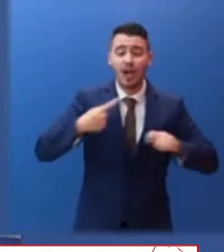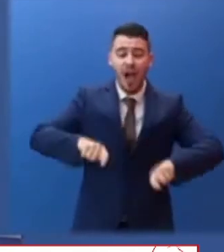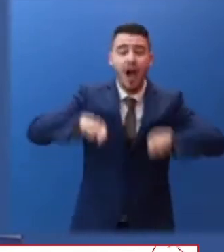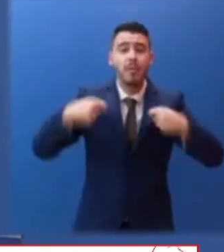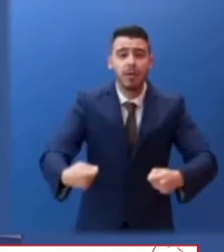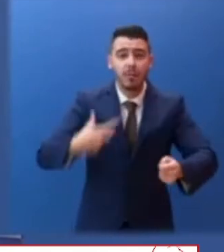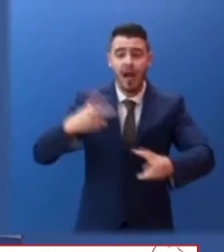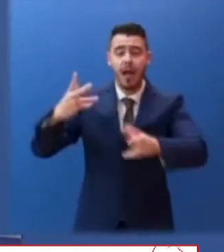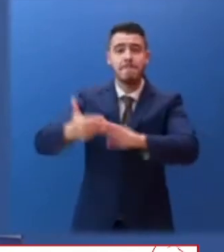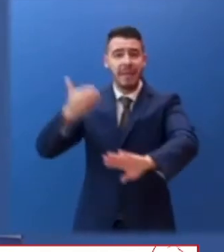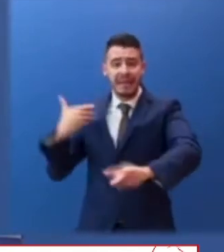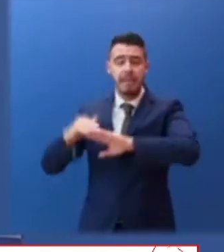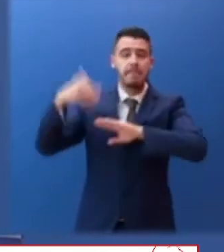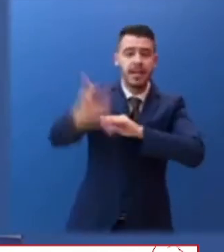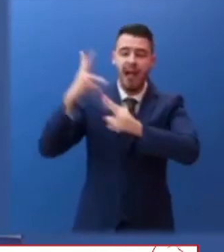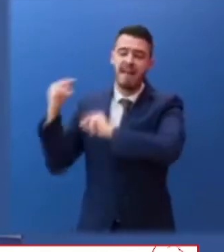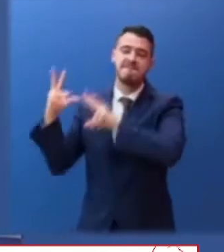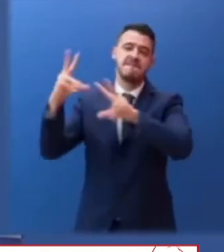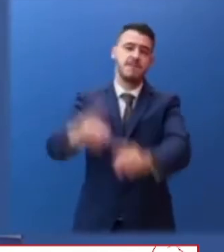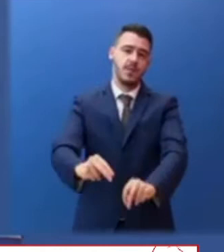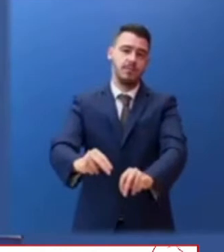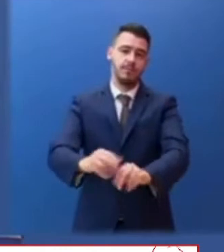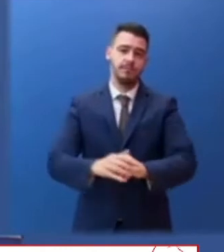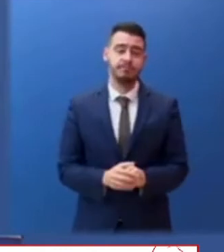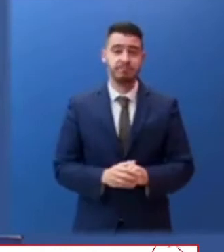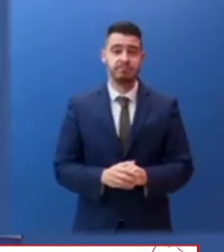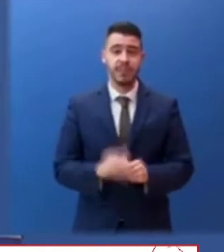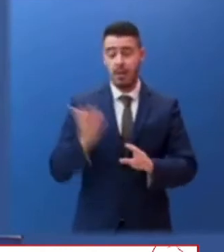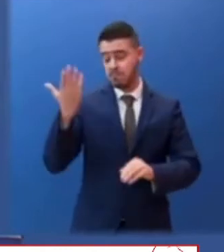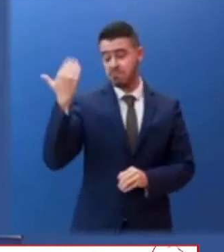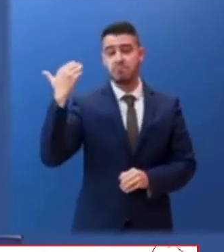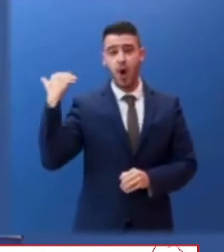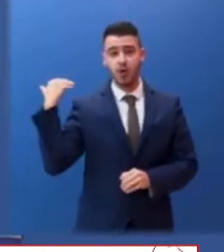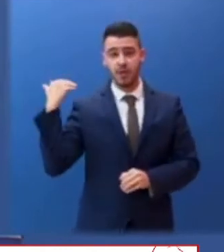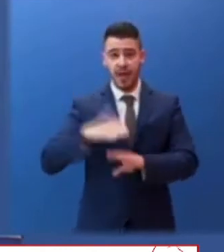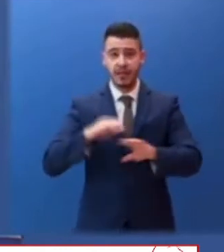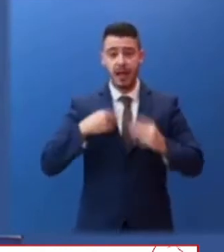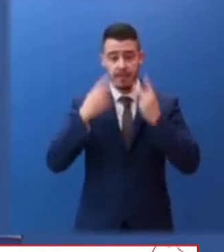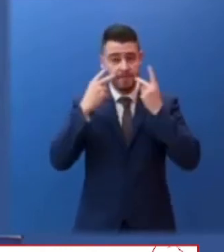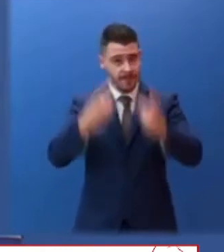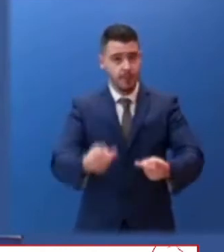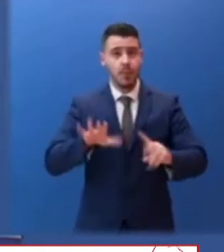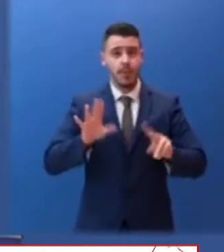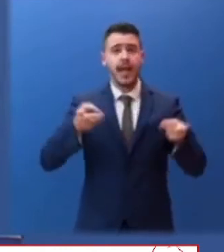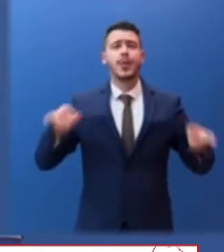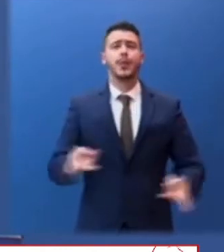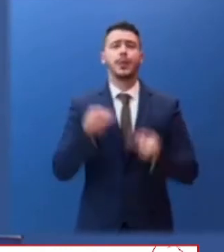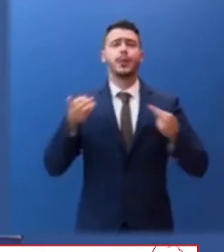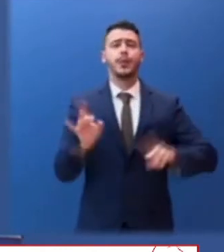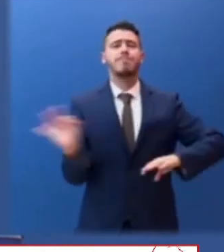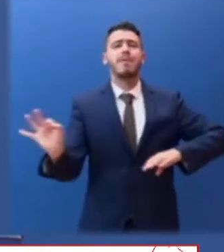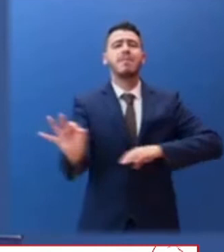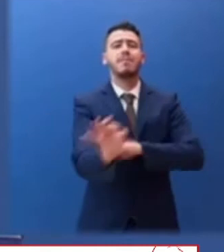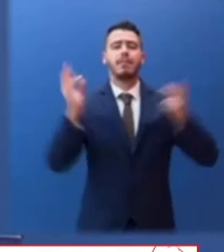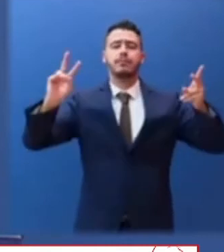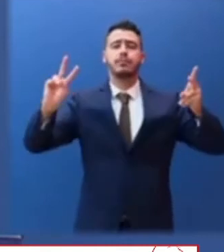ίδια. Σύμφωνα με τα πιο πρόσφατα δεδομένα, υπάρχει μια σχετική σταθεροποίηση ή και ήπια μείωση του κυλιόμενου